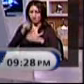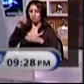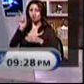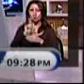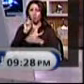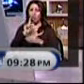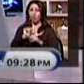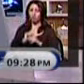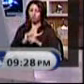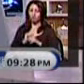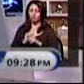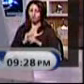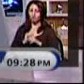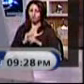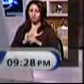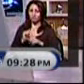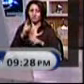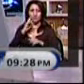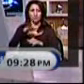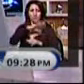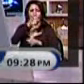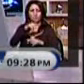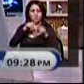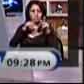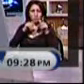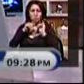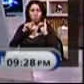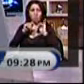انا بختار حد مش عشان مقتنع